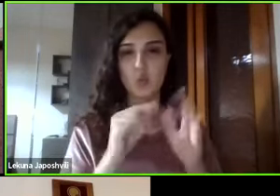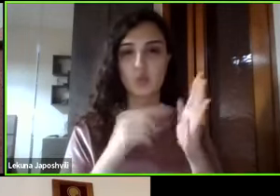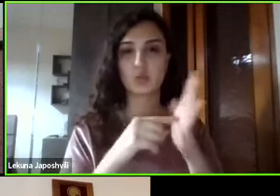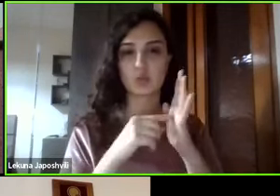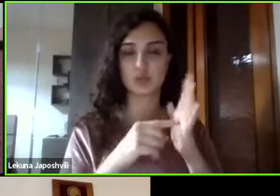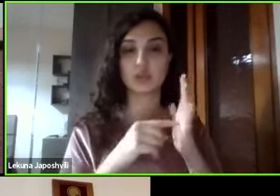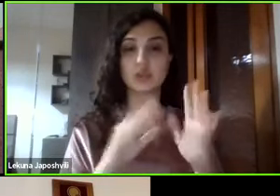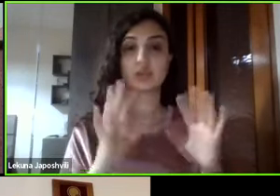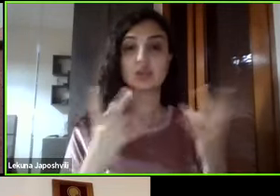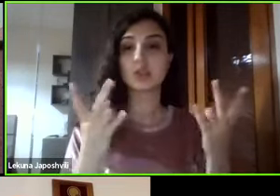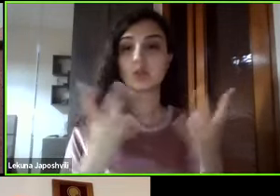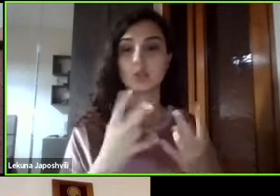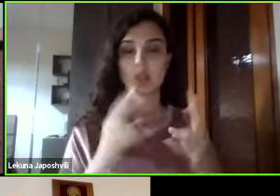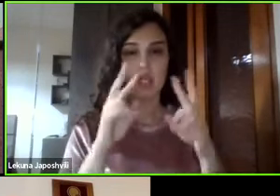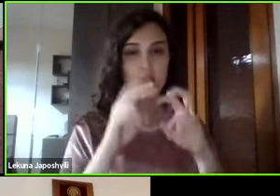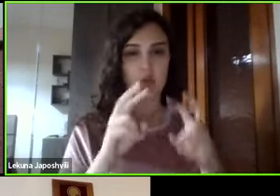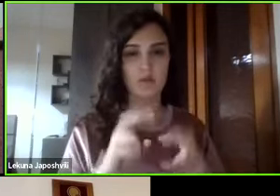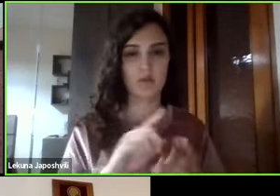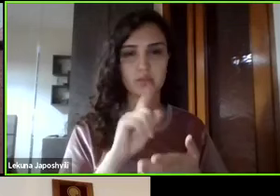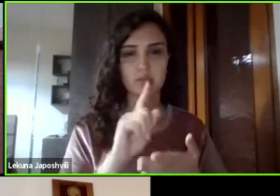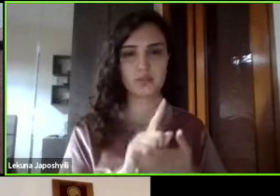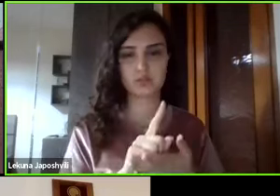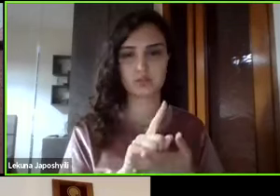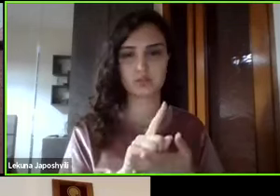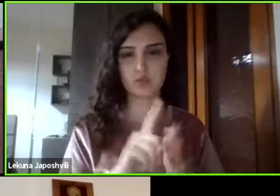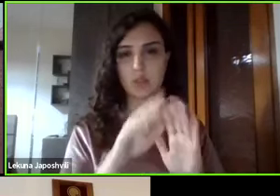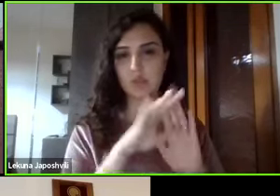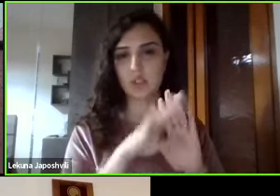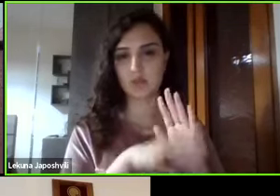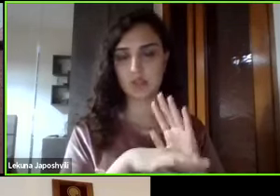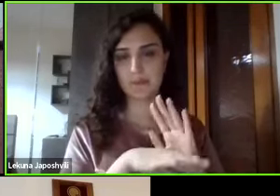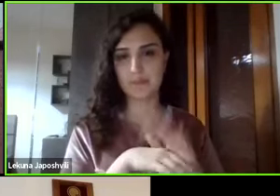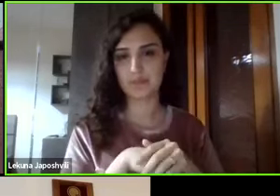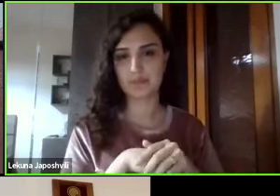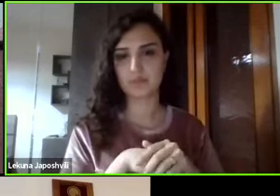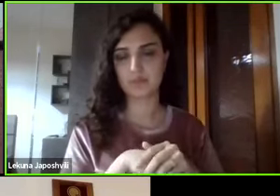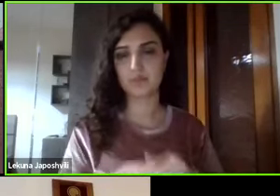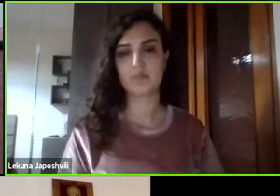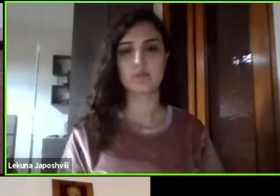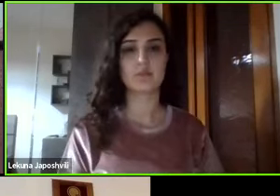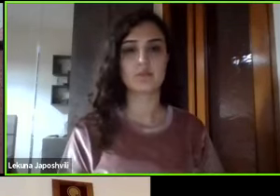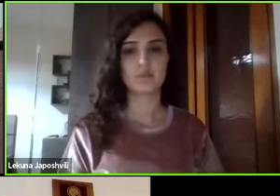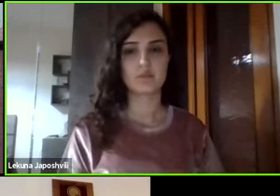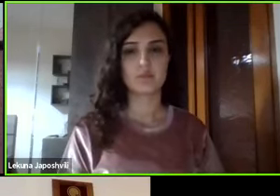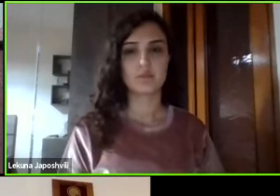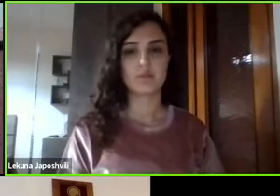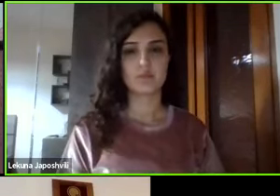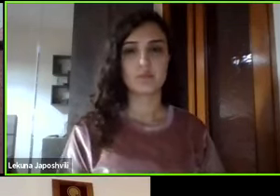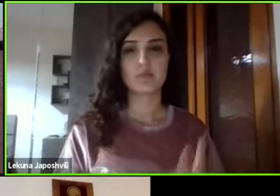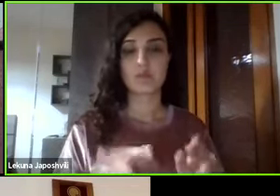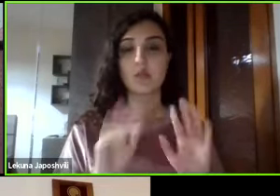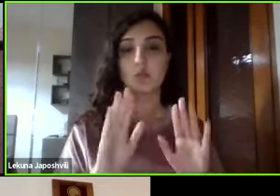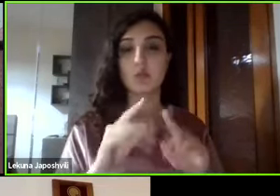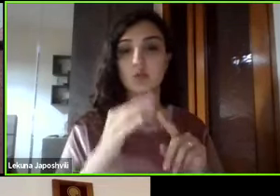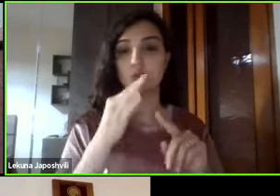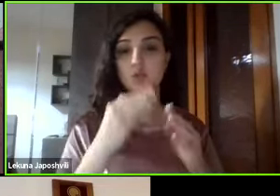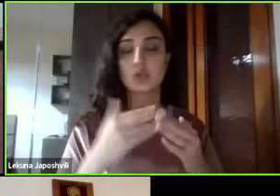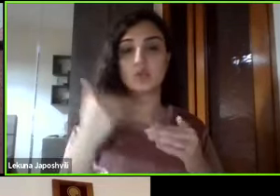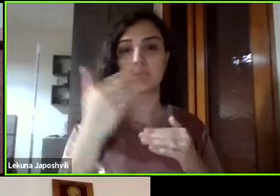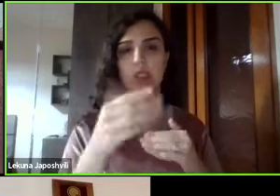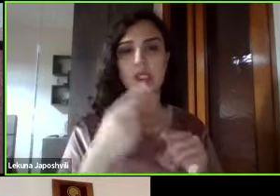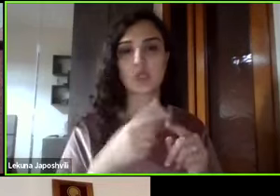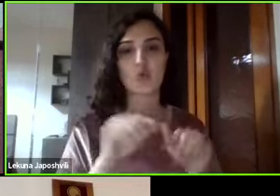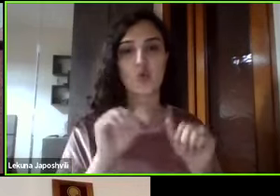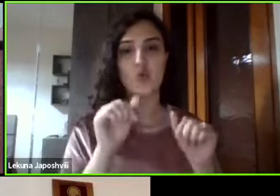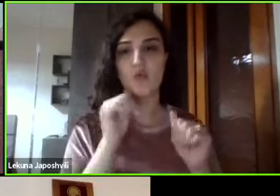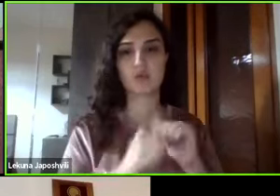შემთხვევაში უნდა შეიქმნას გამოკვლევების ჩამონათვალი და მხოლოდ შემდეგ ისიც ყოველთვის არ არის